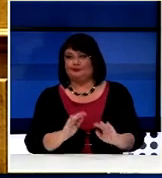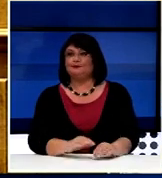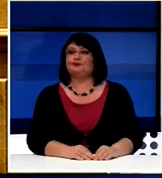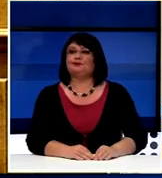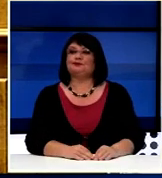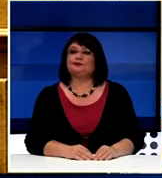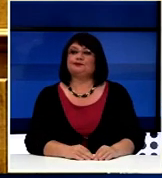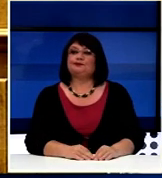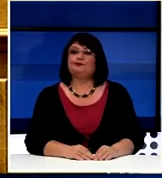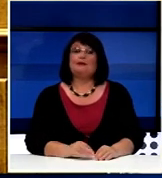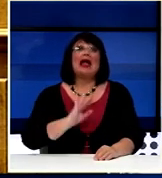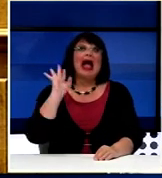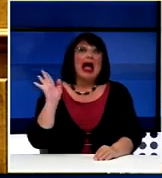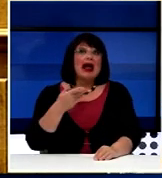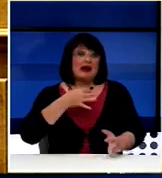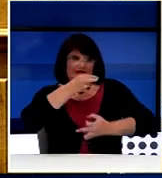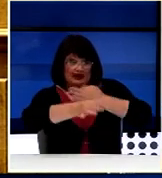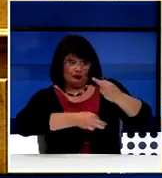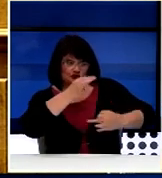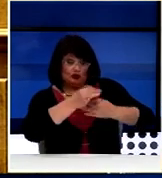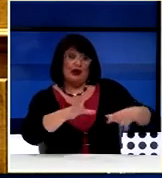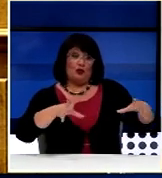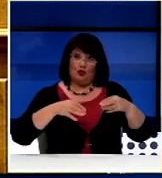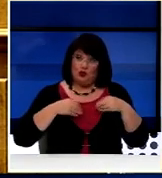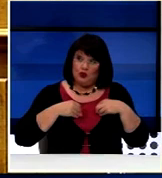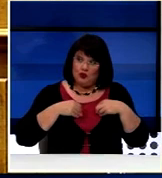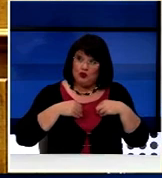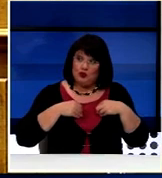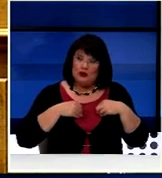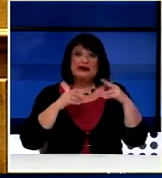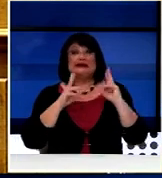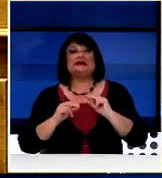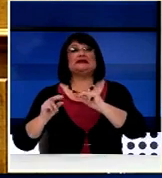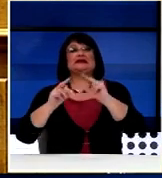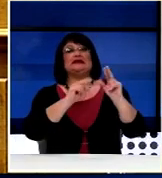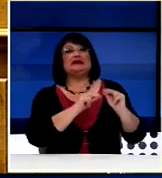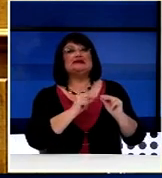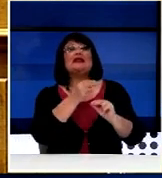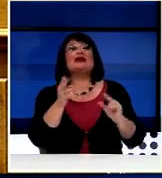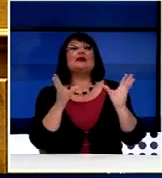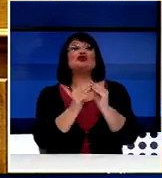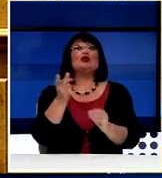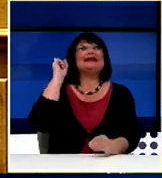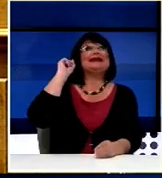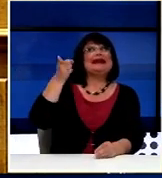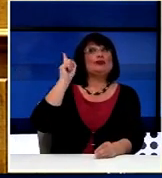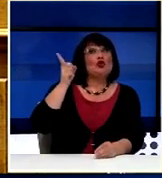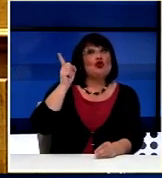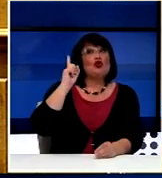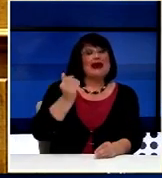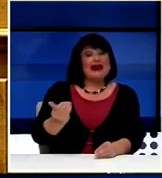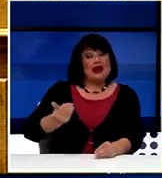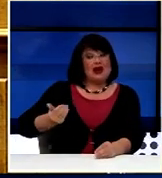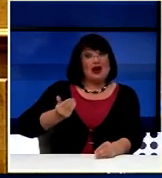Εάν όμως μας είχατε ακούσει και είχατε ανοίξει τη συζήτηση για κυρώσεις πολύ νωρίς,